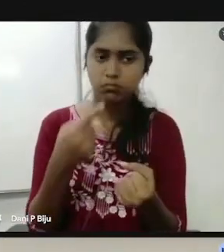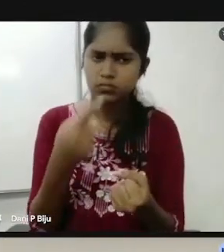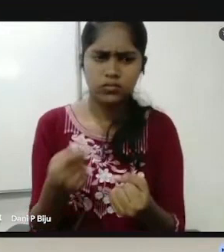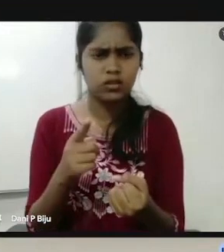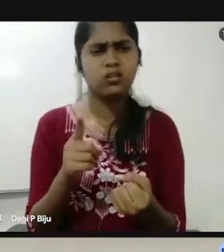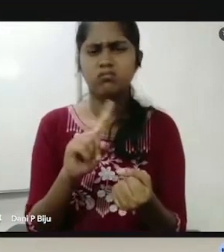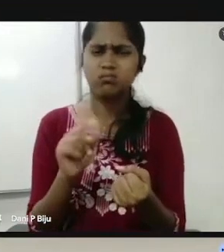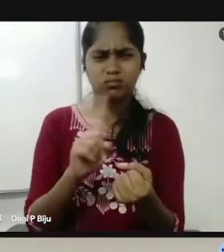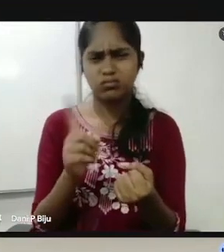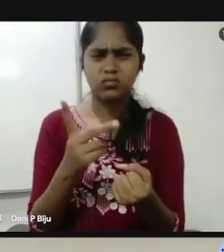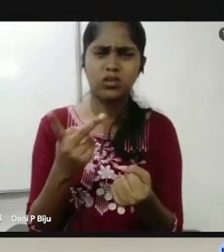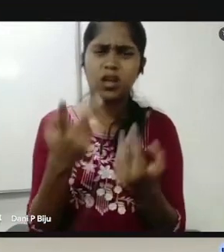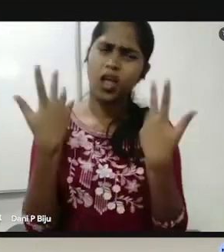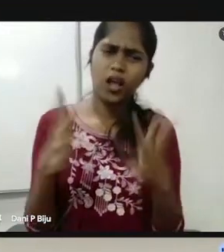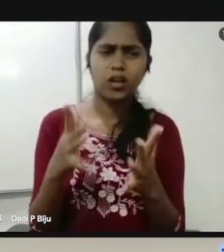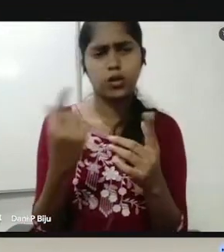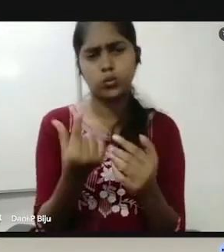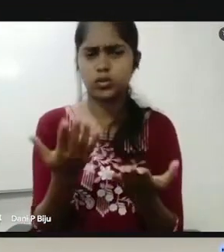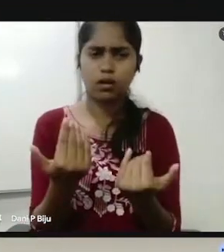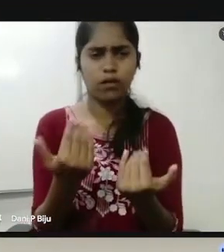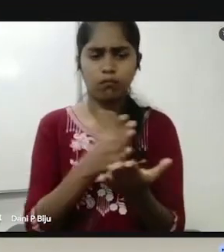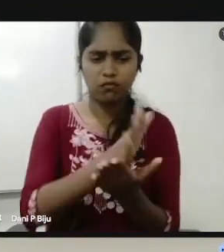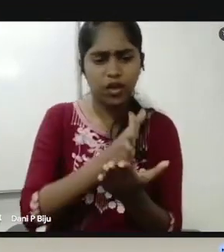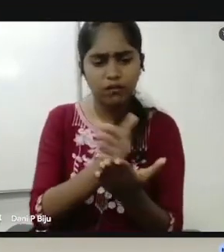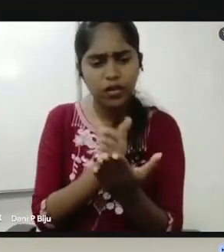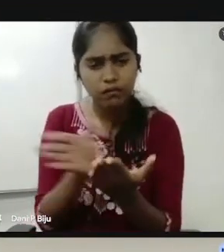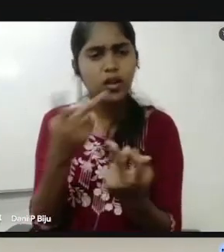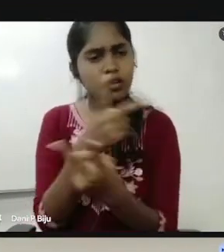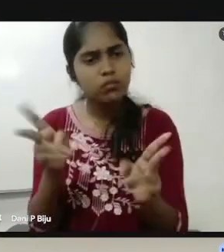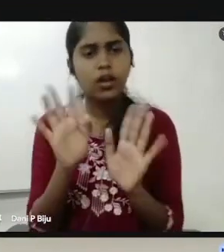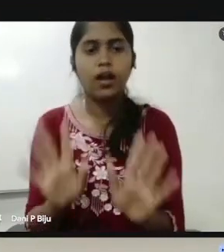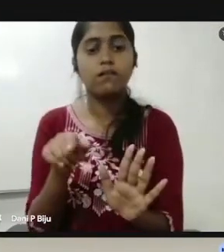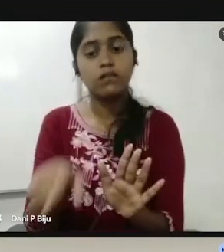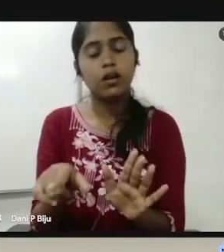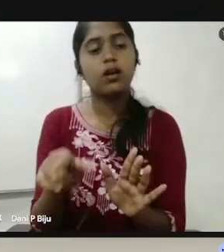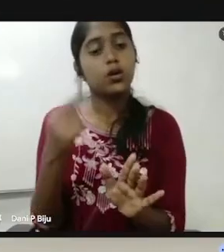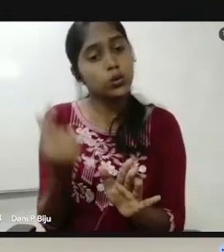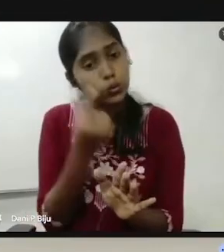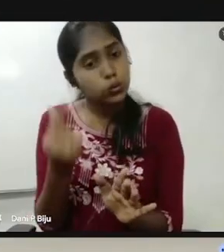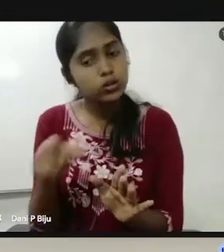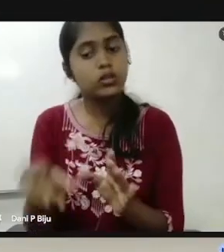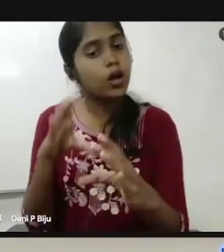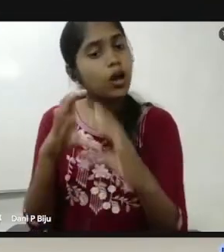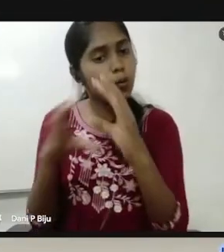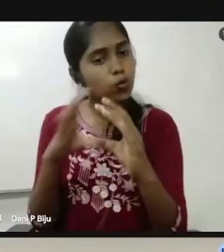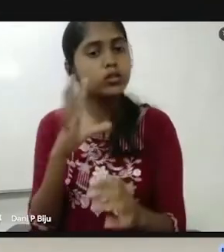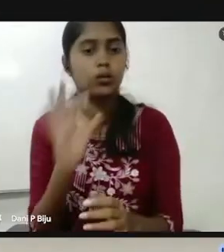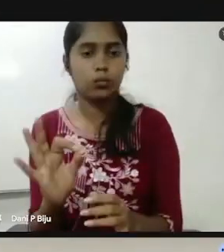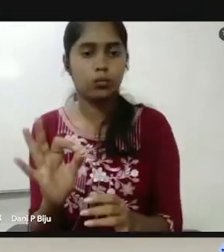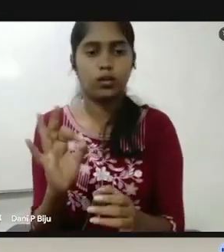ഡിവൈസ് ഉപയോഗിക്കാം, പിക്ചർ ബോർഡ് ഉപയോഗിക്കാം, എന്ത് വേണേലും ഉപയോഗിക്കാം. ദ പോയിന്റ് ഇസ് ആ കുട്ടി കമ്മ്യൂണിക്കേറ്റ് ചെയ്യുന്നുണ്ടോ ഇല്ലയോ എന്നുള്ളതാണ്. ഈ ക്വസ്റ്റ്യൻ